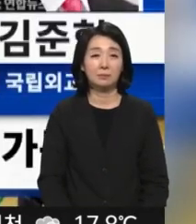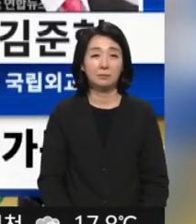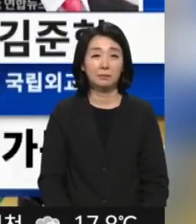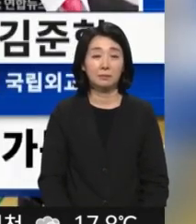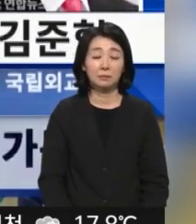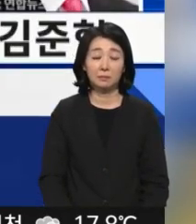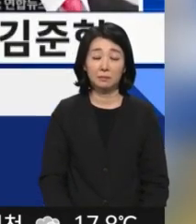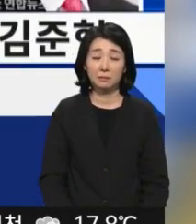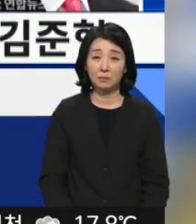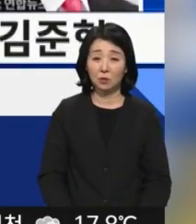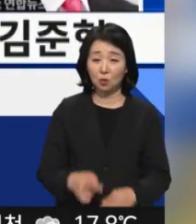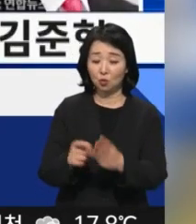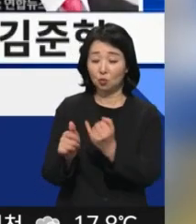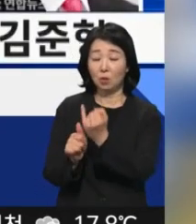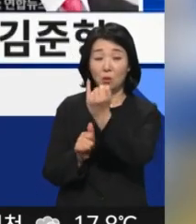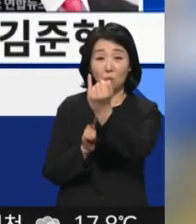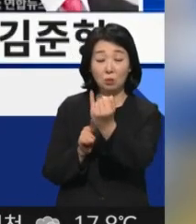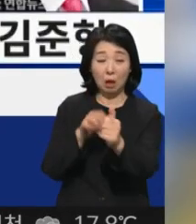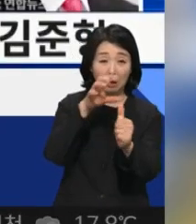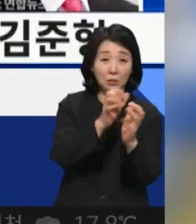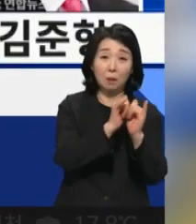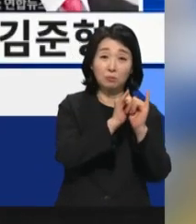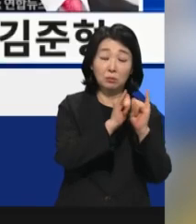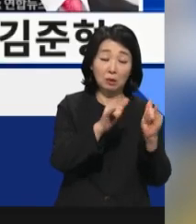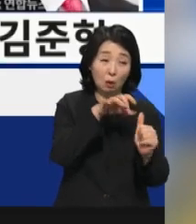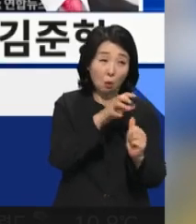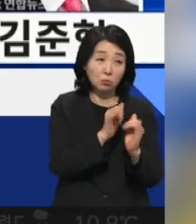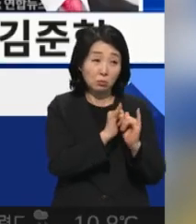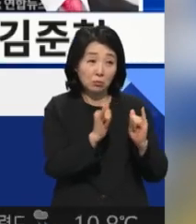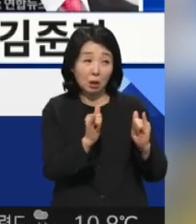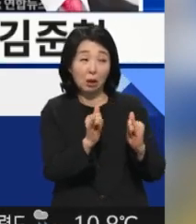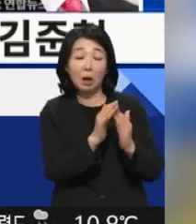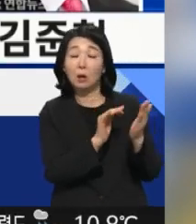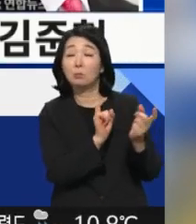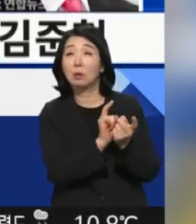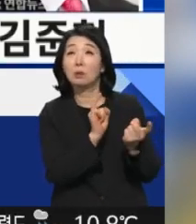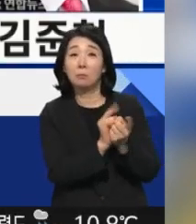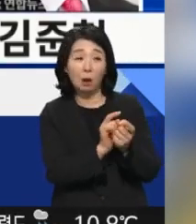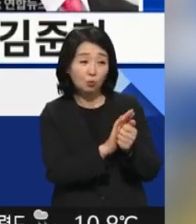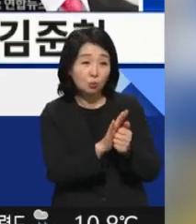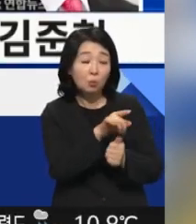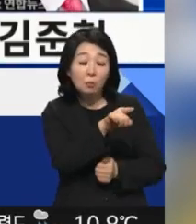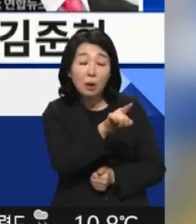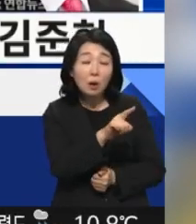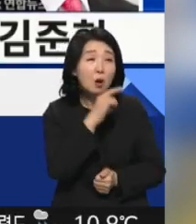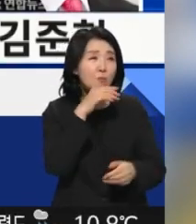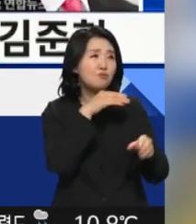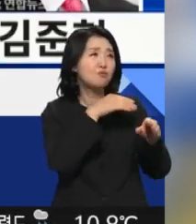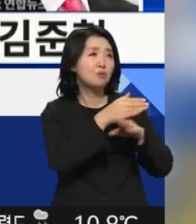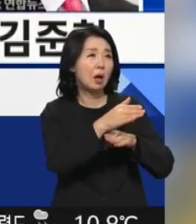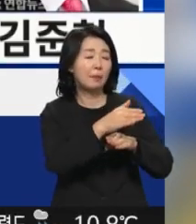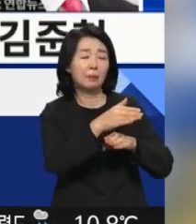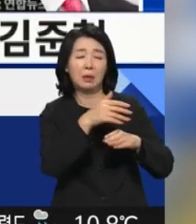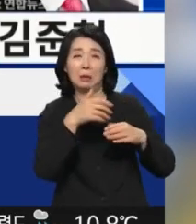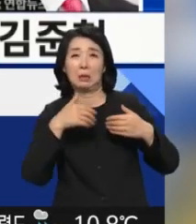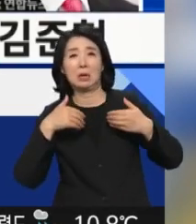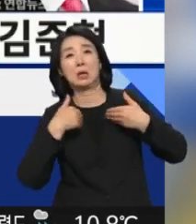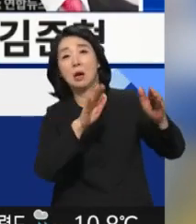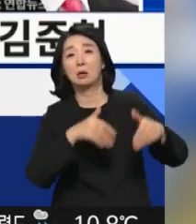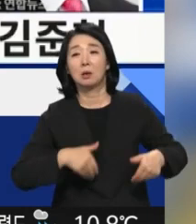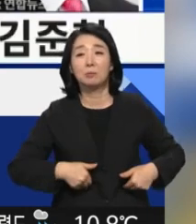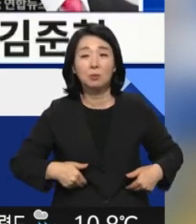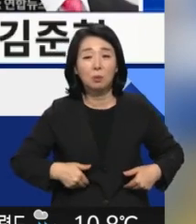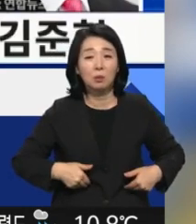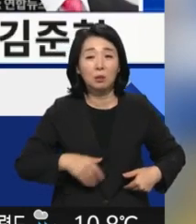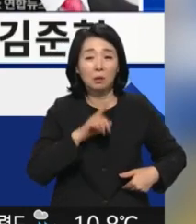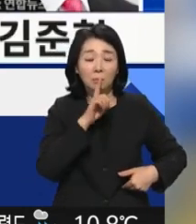김건희 여사가 납북자, 억류자 가족 만났는데요. 가족들 위로하다 이런 얘기했어요. 납치 문제에 대해서는 북한에 강하게 해야 한다라는 의문을 갖게